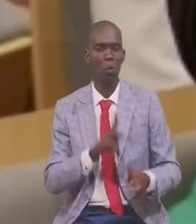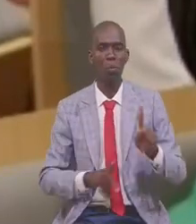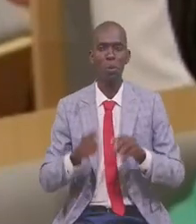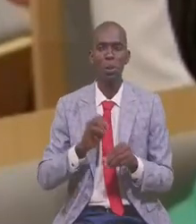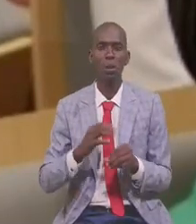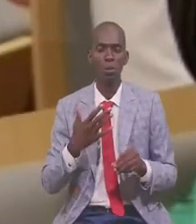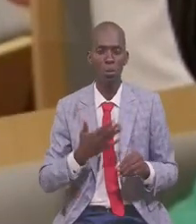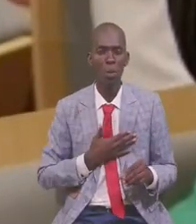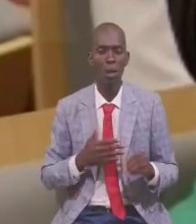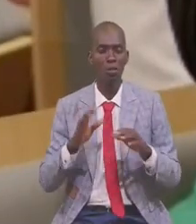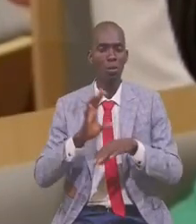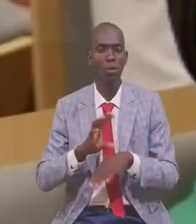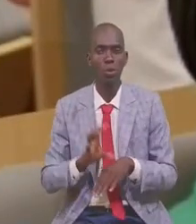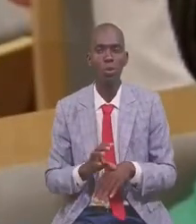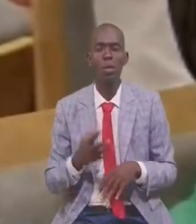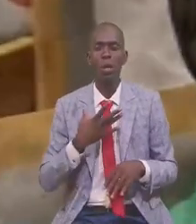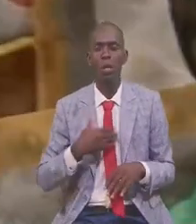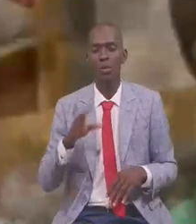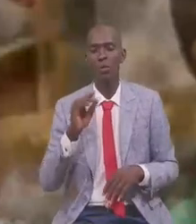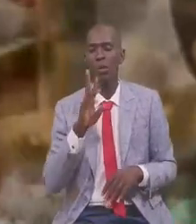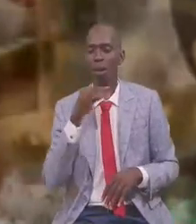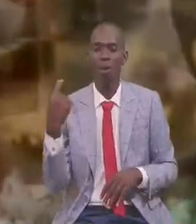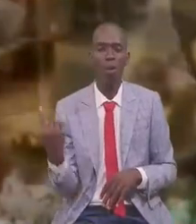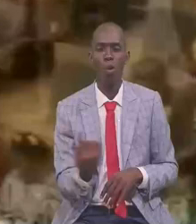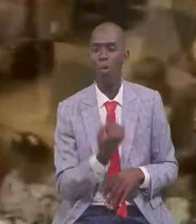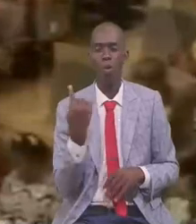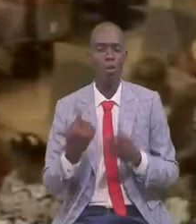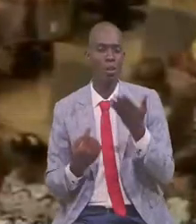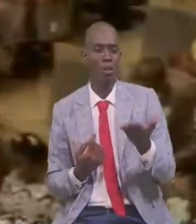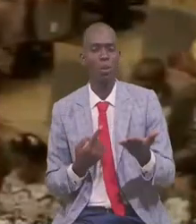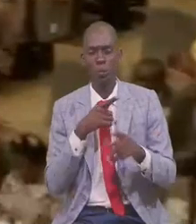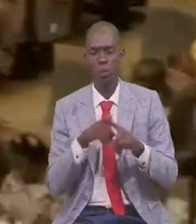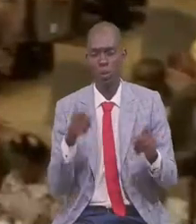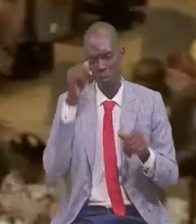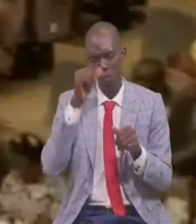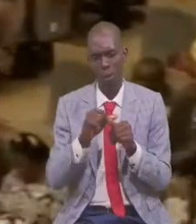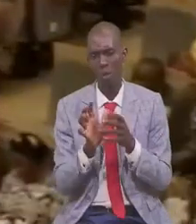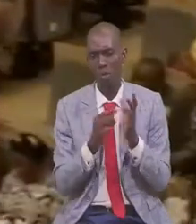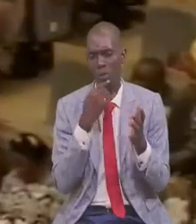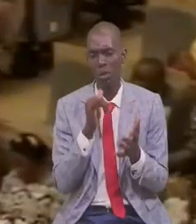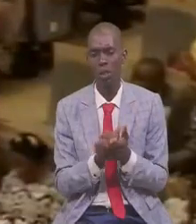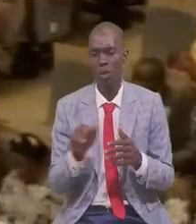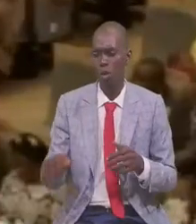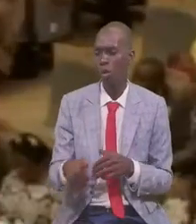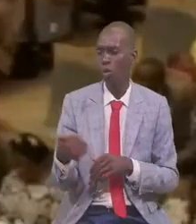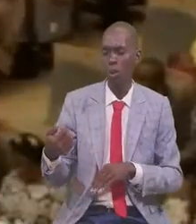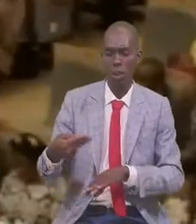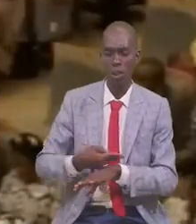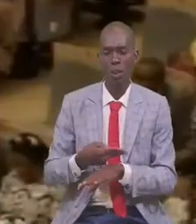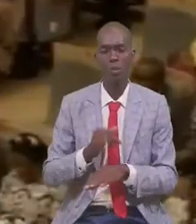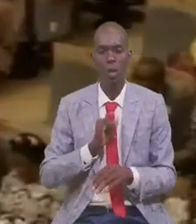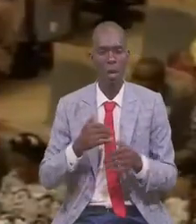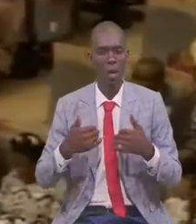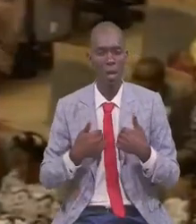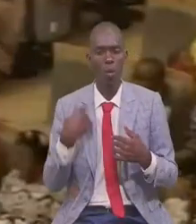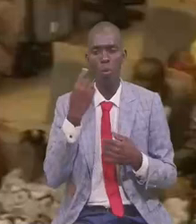les 50 sont tous là. Il dit, j'ai d'autres brebis qui ne sont pas de cette bergerie. Il faut que